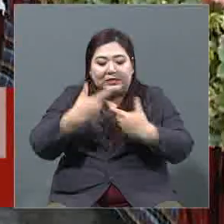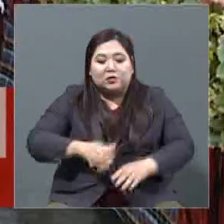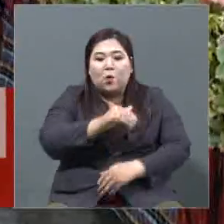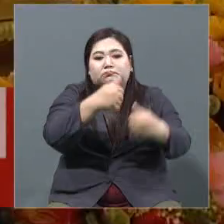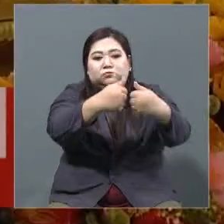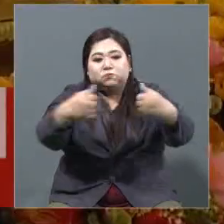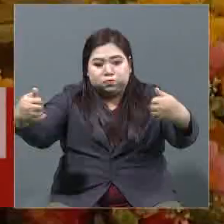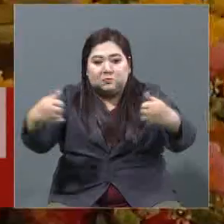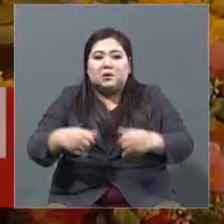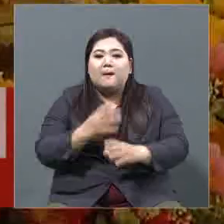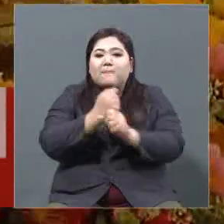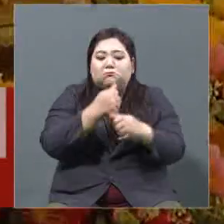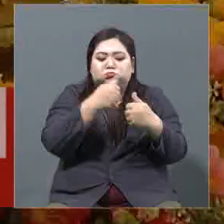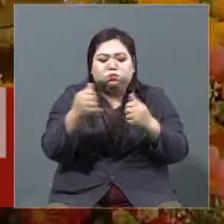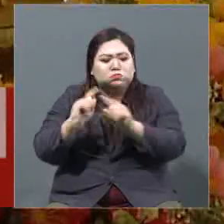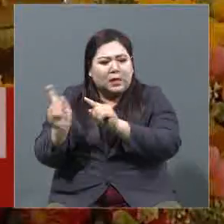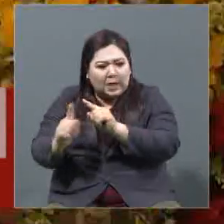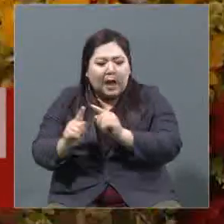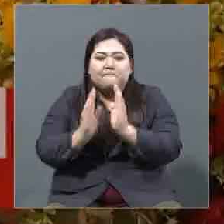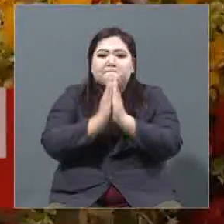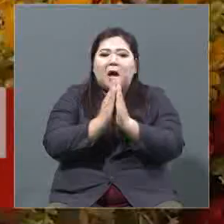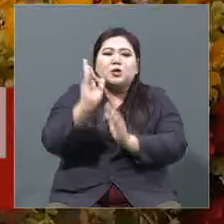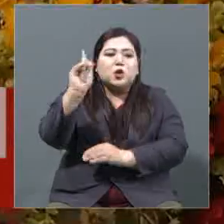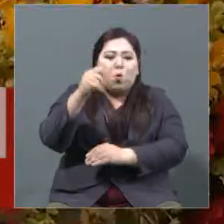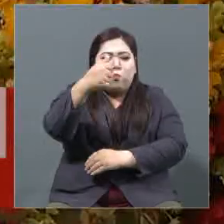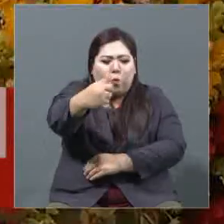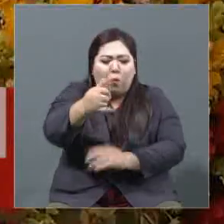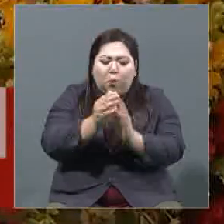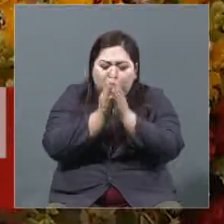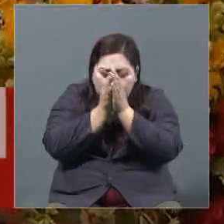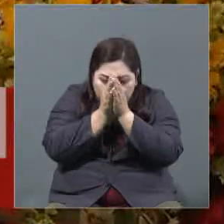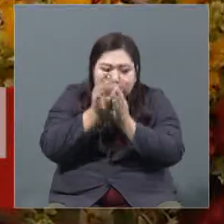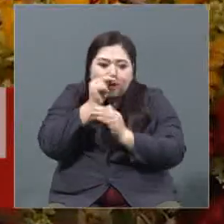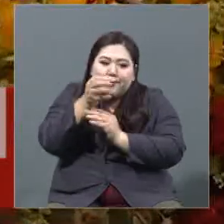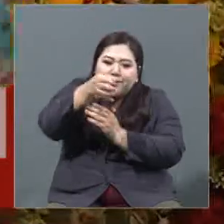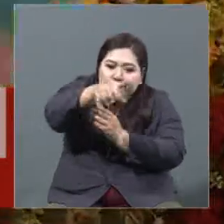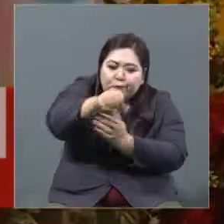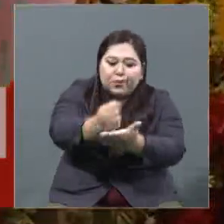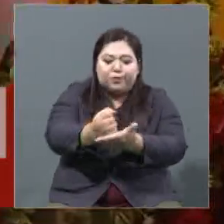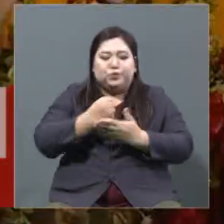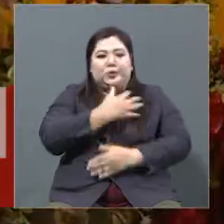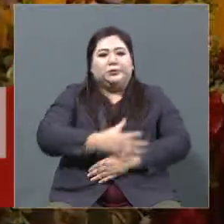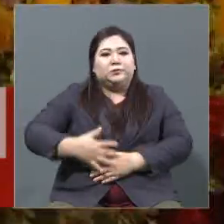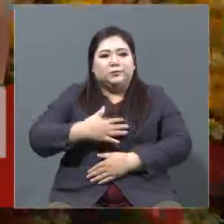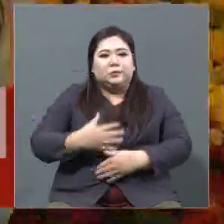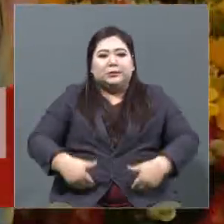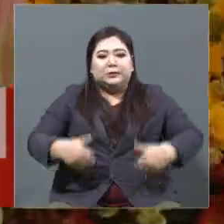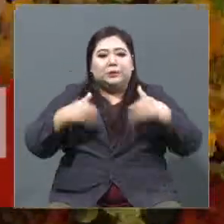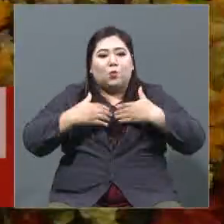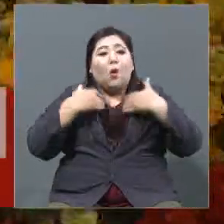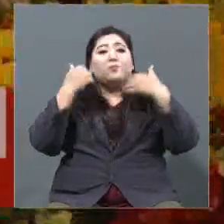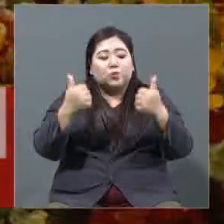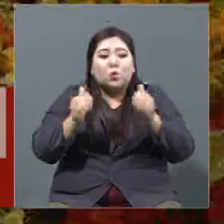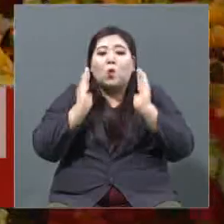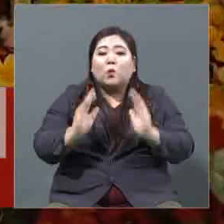นะคะให้ประชาชนร่วมส่งน้ำขอพรเพื่อความเป็นสิริมงคลเนื่องในวันปีใหม่แบบไทยๆโดยมีนักท่องเที่ยวชาว